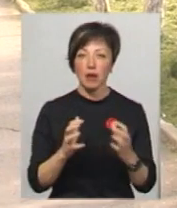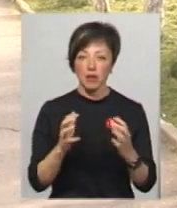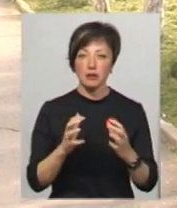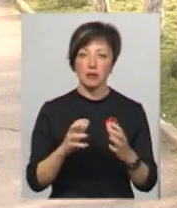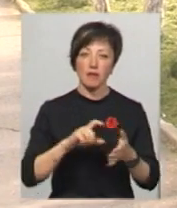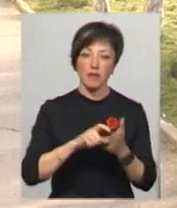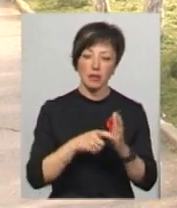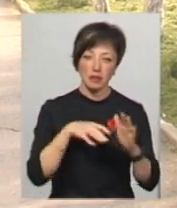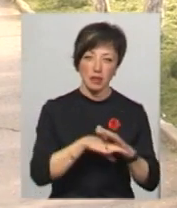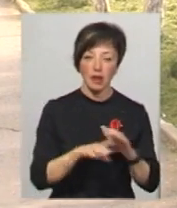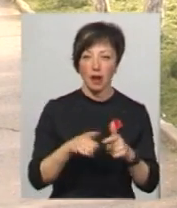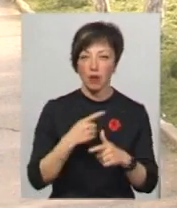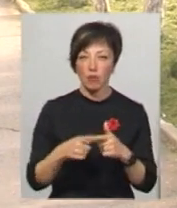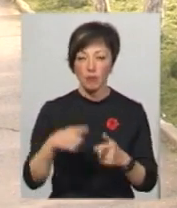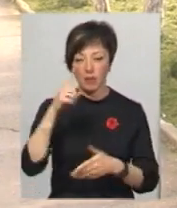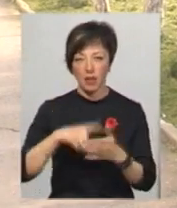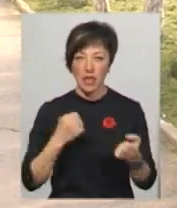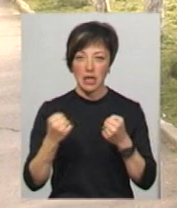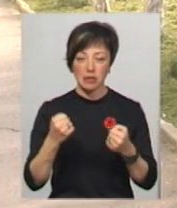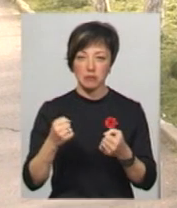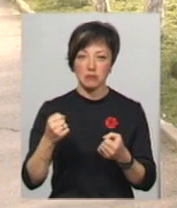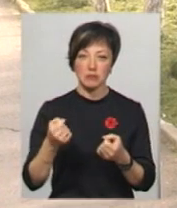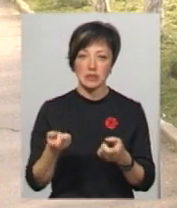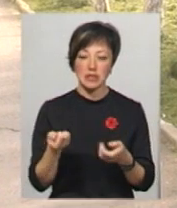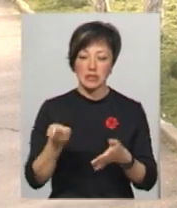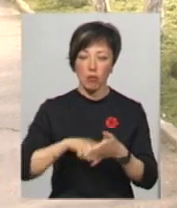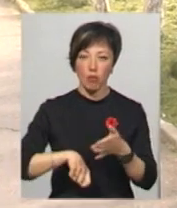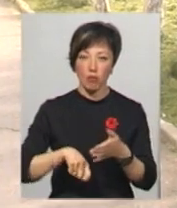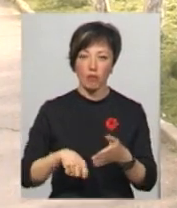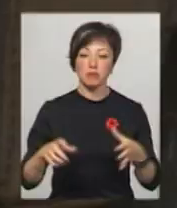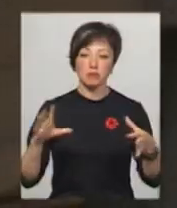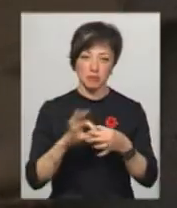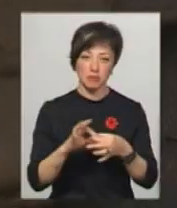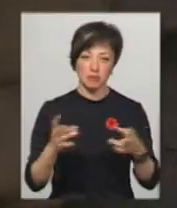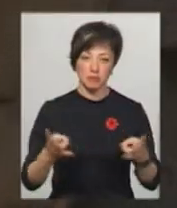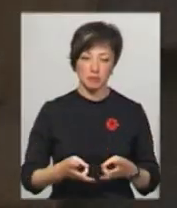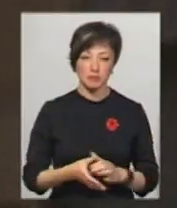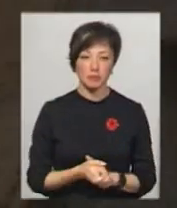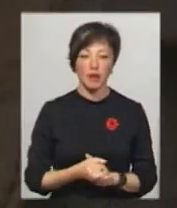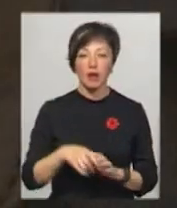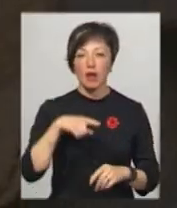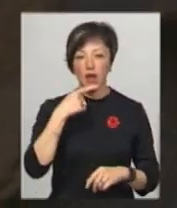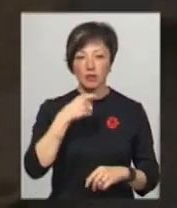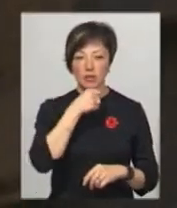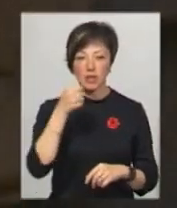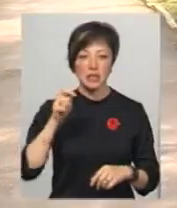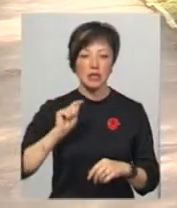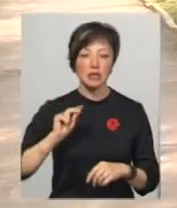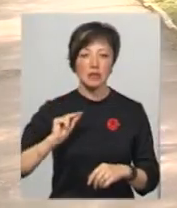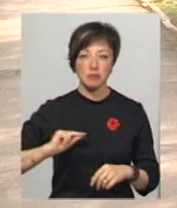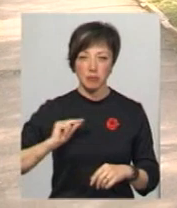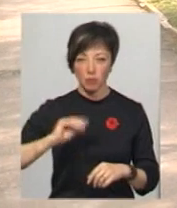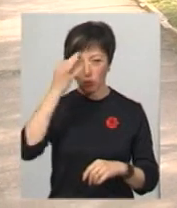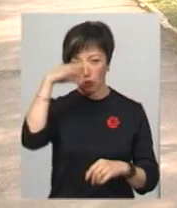квартирі або під надійним замком. Радимо пристьогувати його. За словами старшого інспектора моніторингу Хмельницького